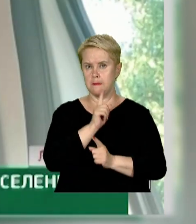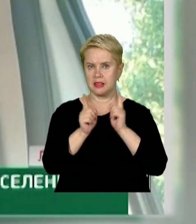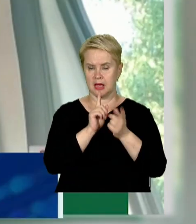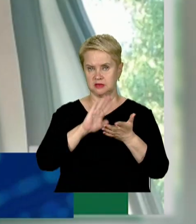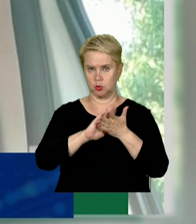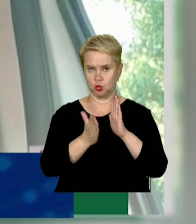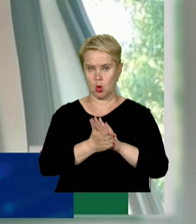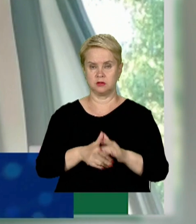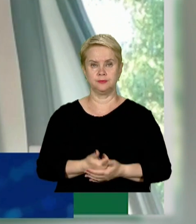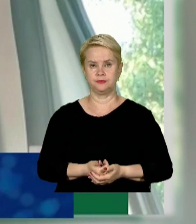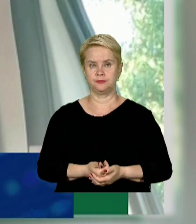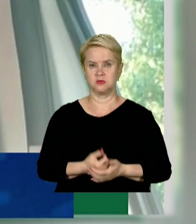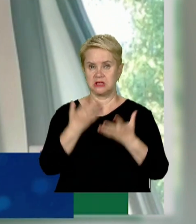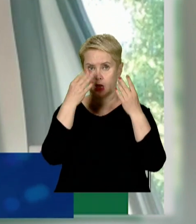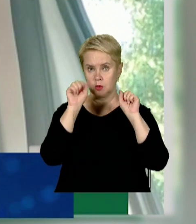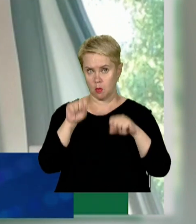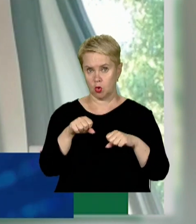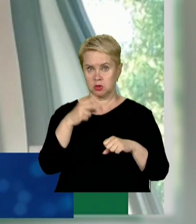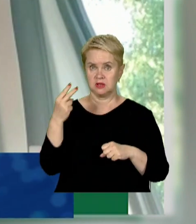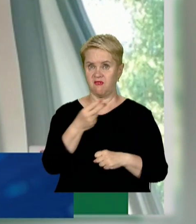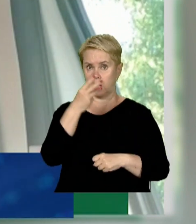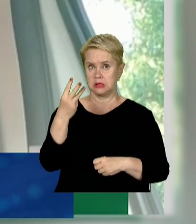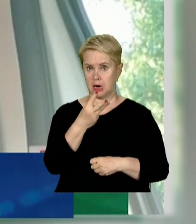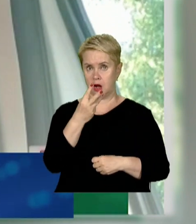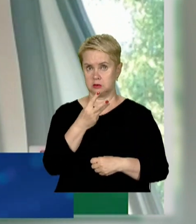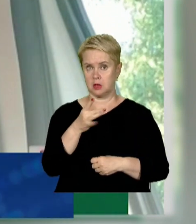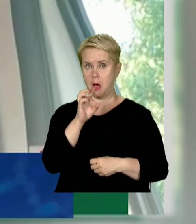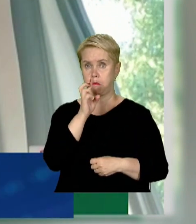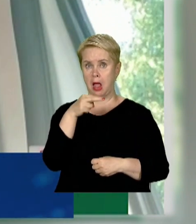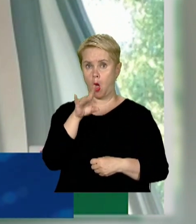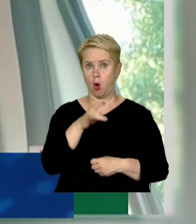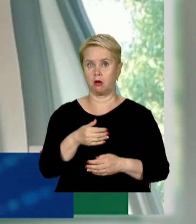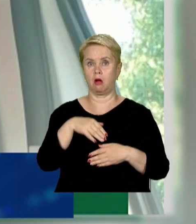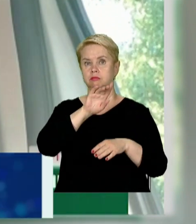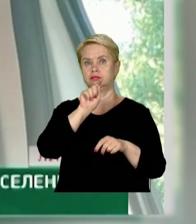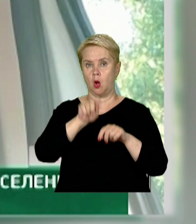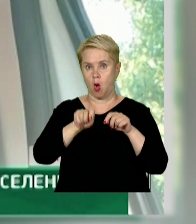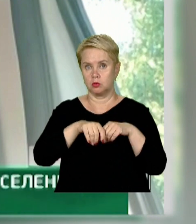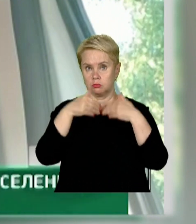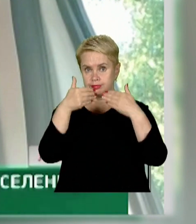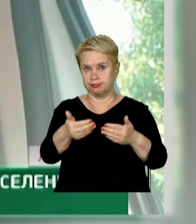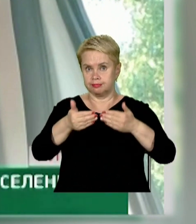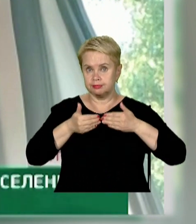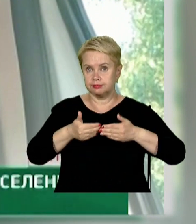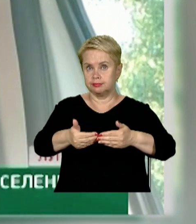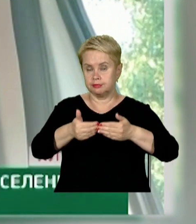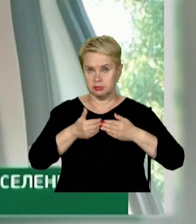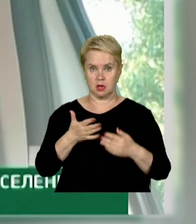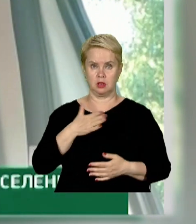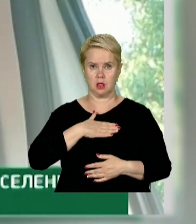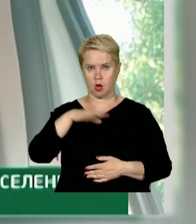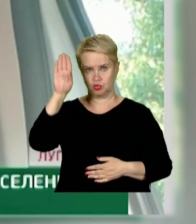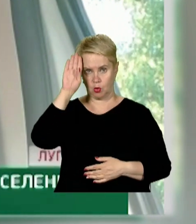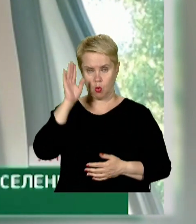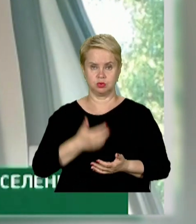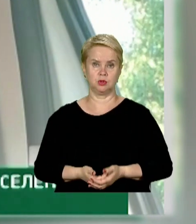ситуація. За день може 2-3 рази Білогорівка перейти під контроль або інших, то або одних. Наші